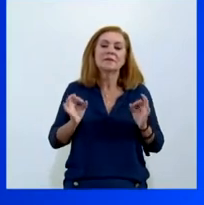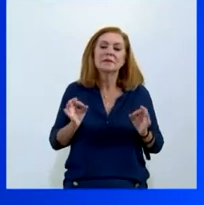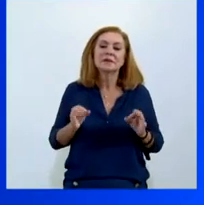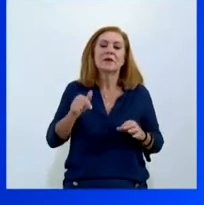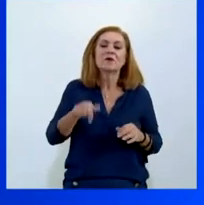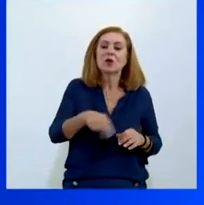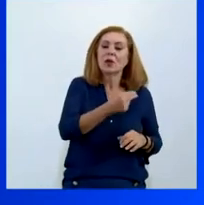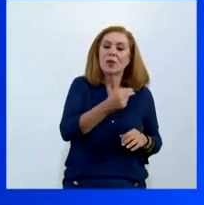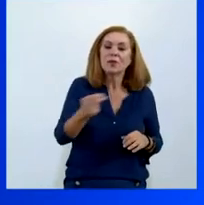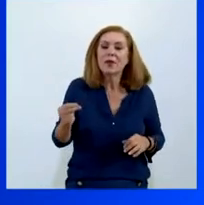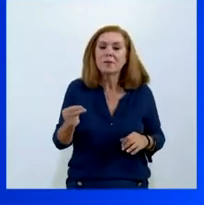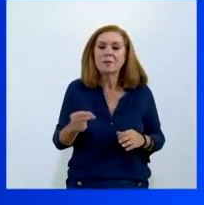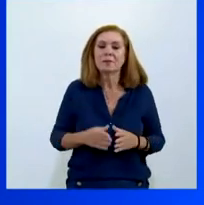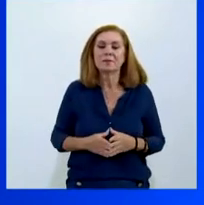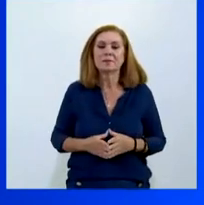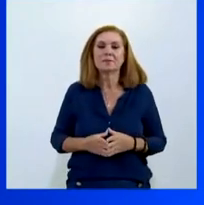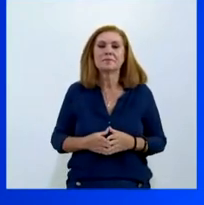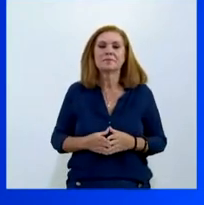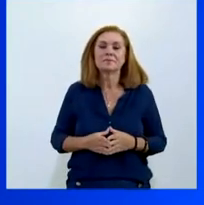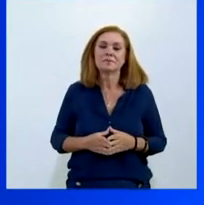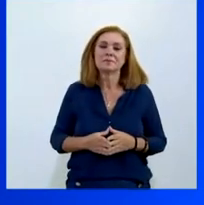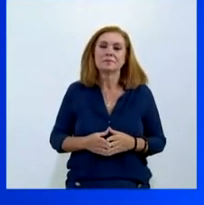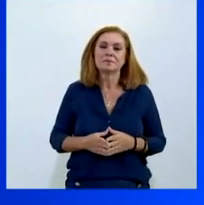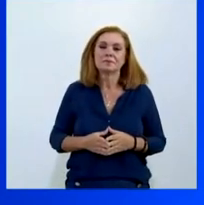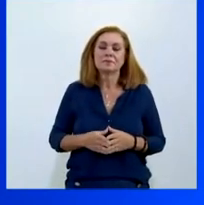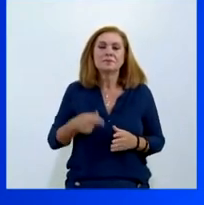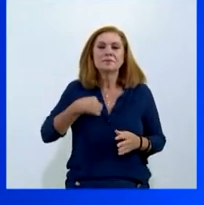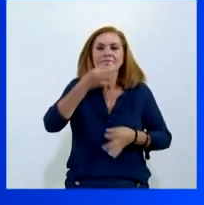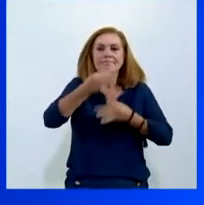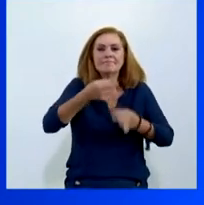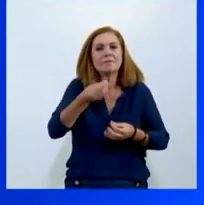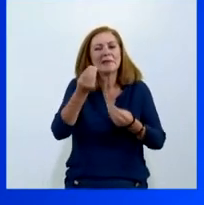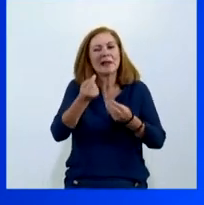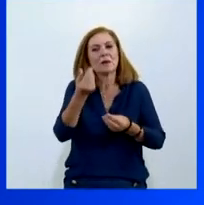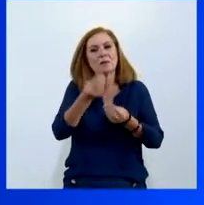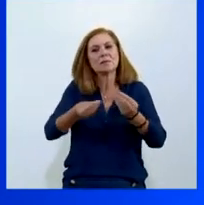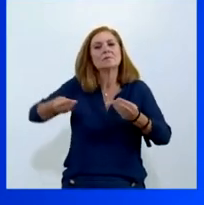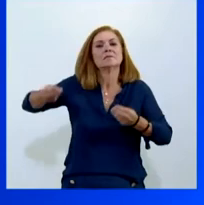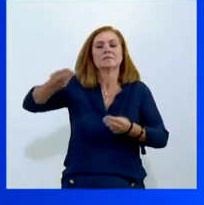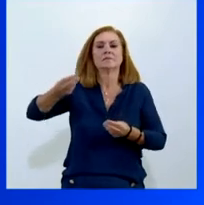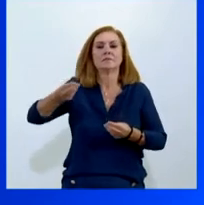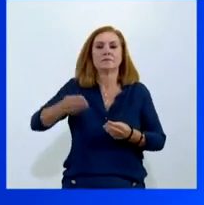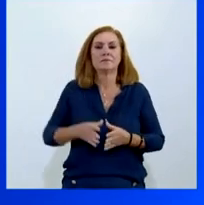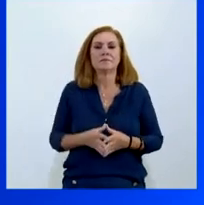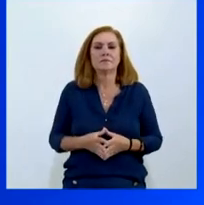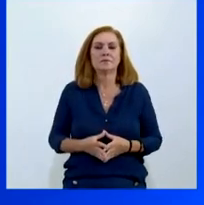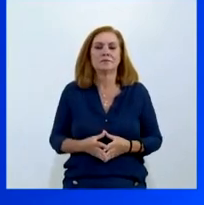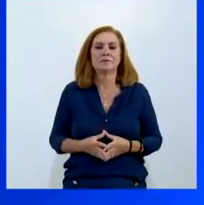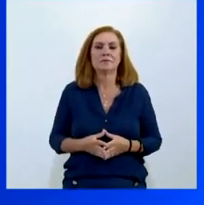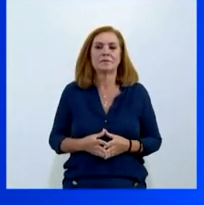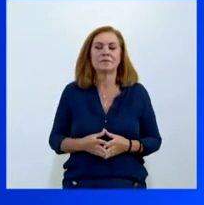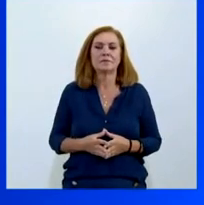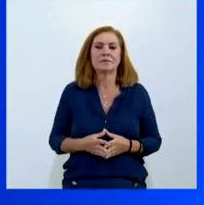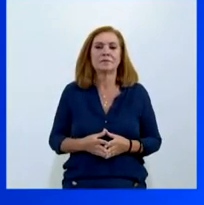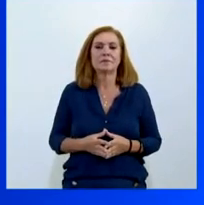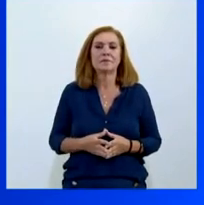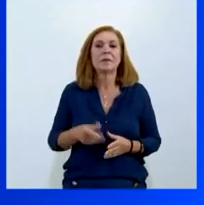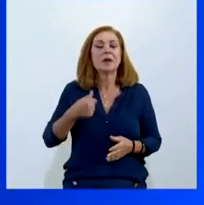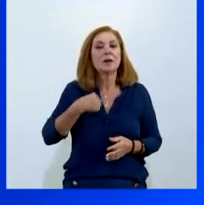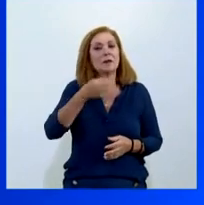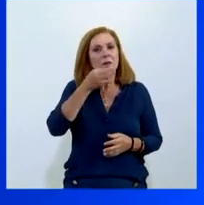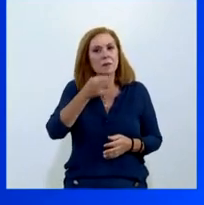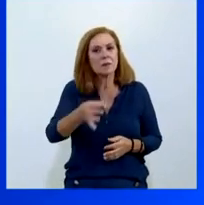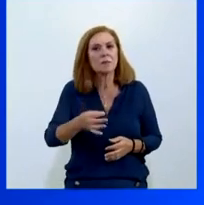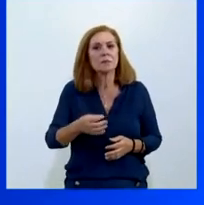αυτό θέλω να επιμείνω λίγο περισσότερο και να σας πω ότι έχουμε πια τη δυνατότητα να